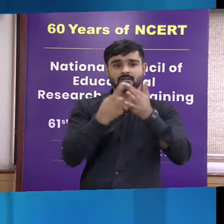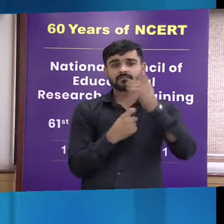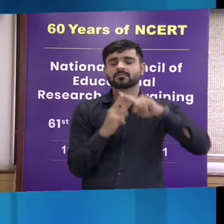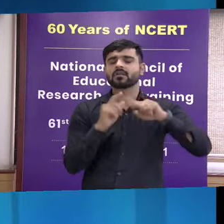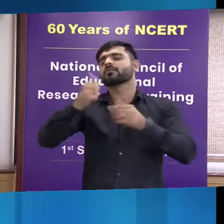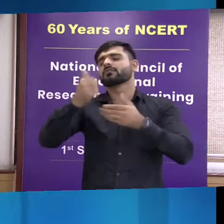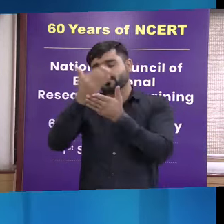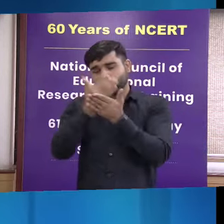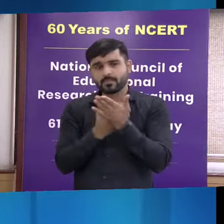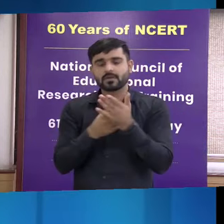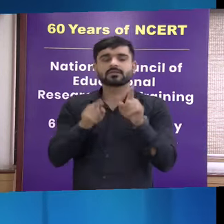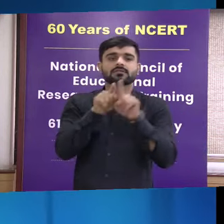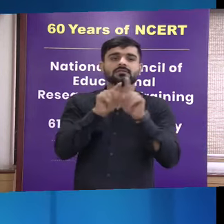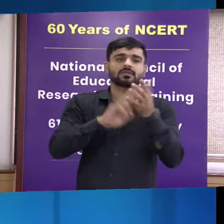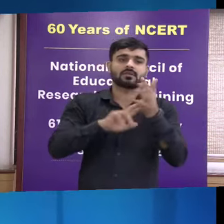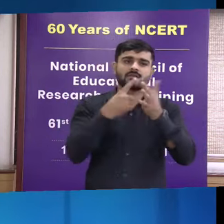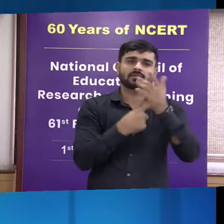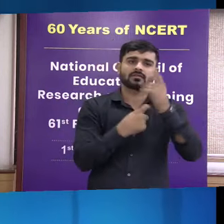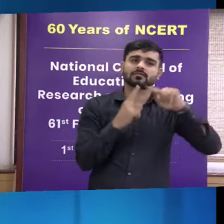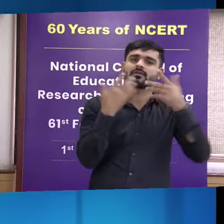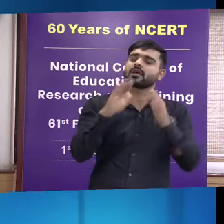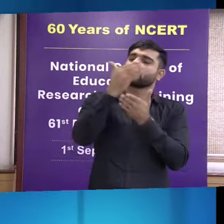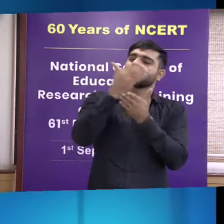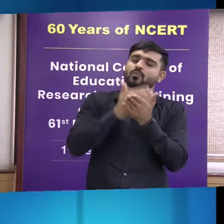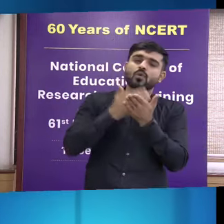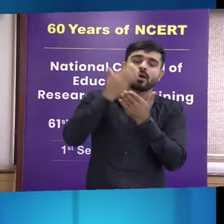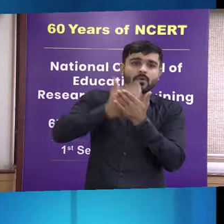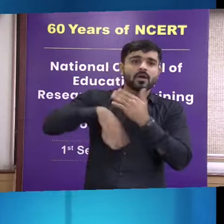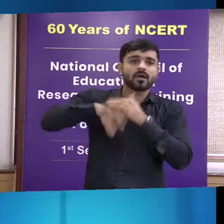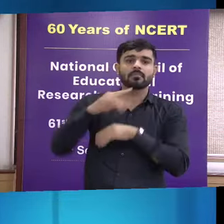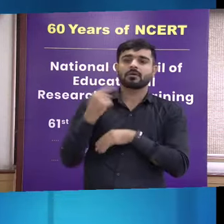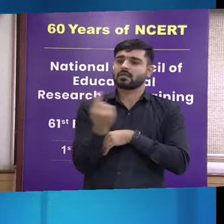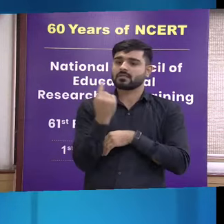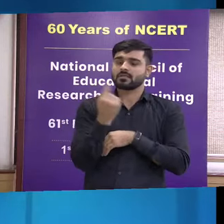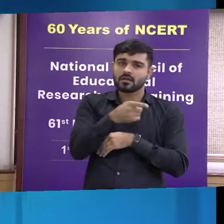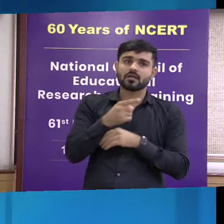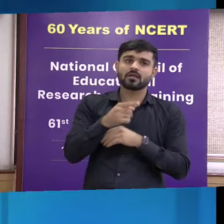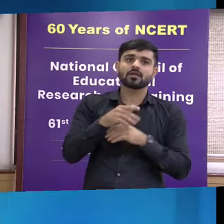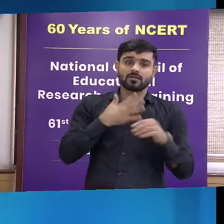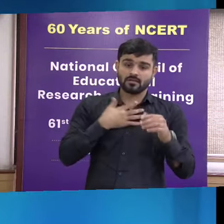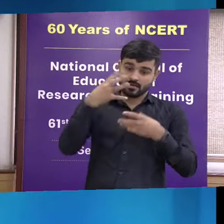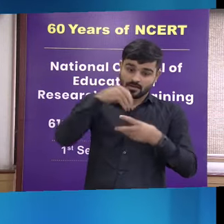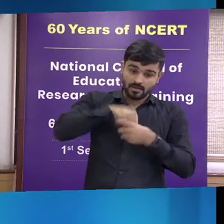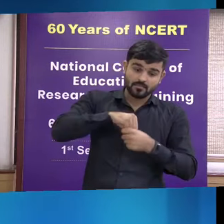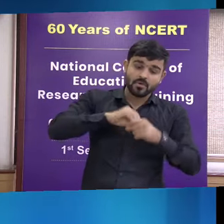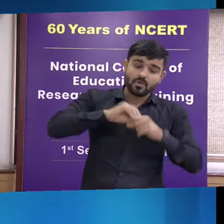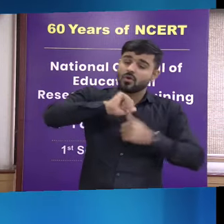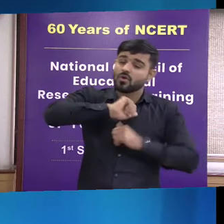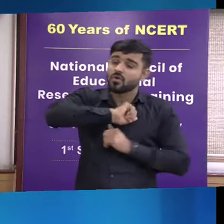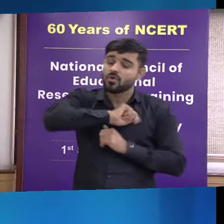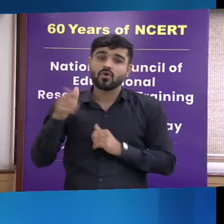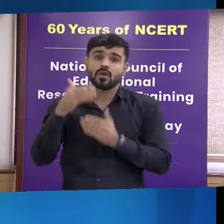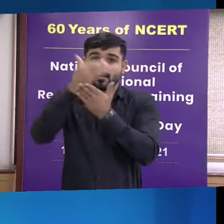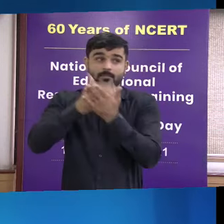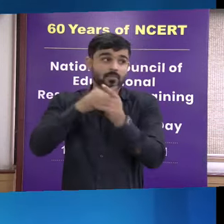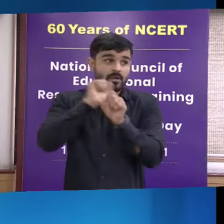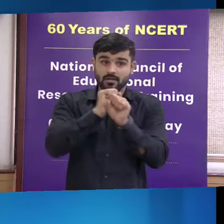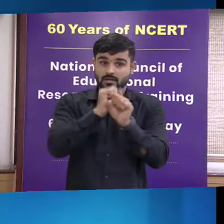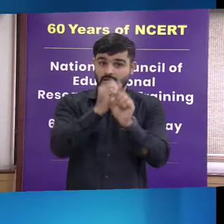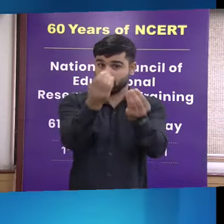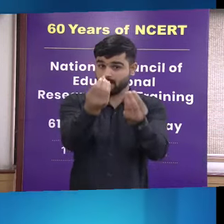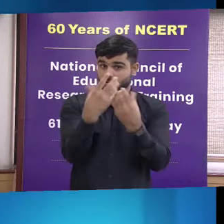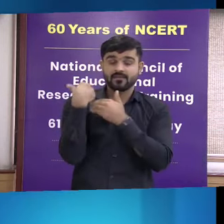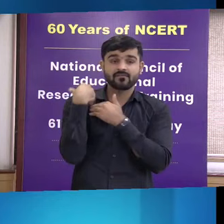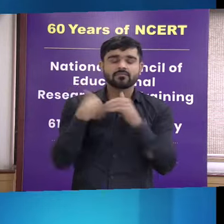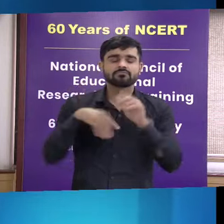कार्यक्रम, जैसे एनसीईआरटी का जो भी कार्यक्रम होता है, न केवल ये कार्यक्रम बल्कि हमें हरेक जो हमें कार्य मिलता है वो हमारे